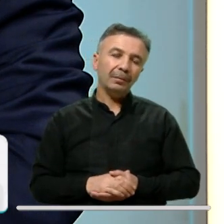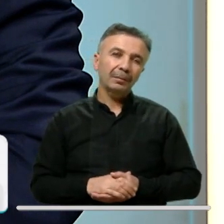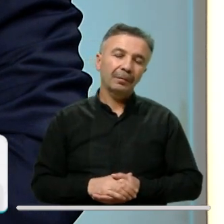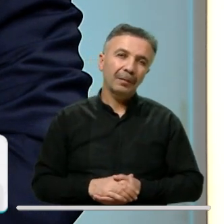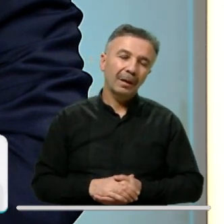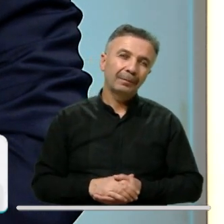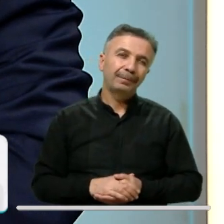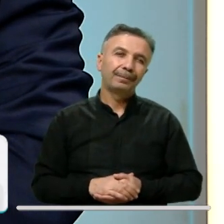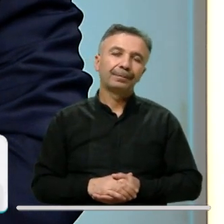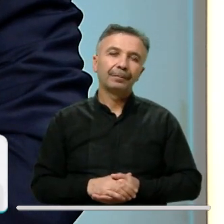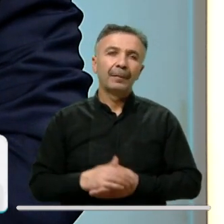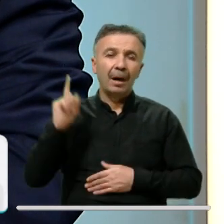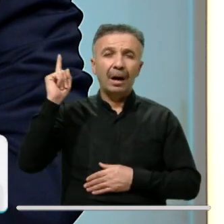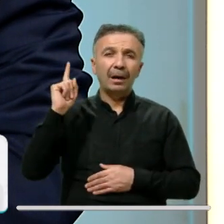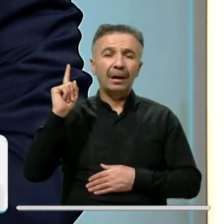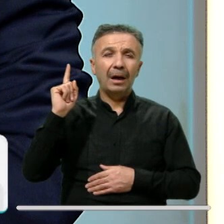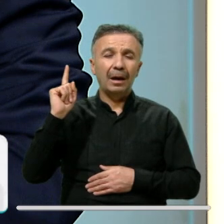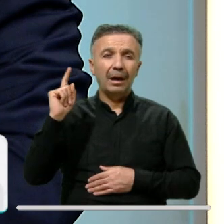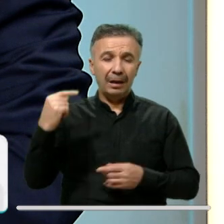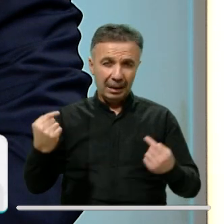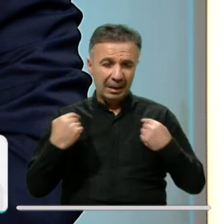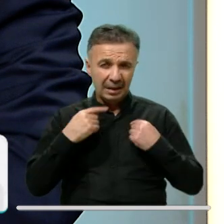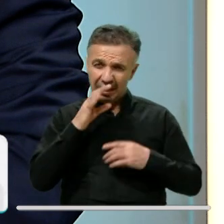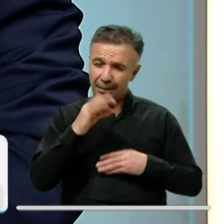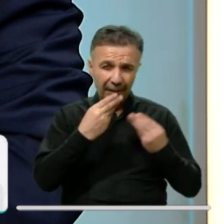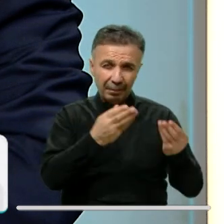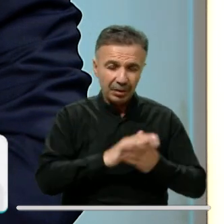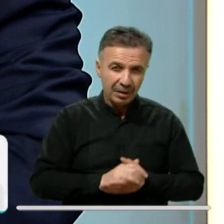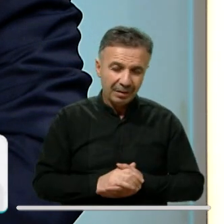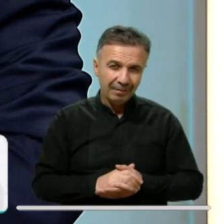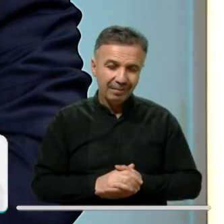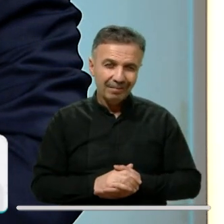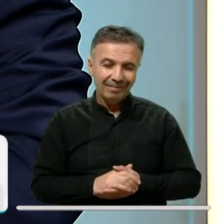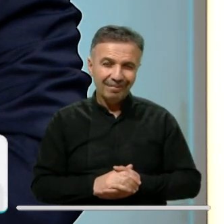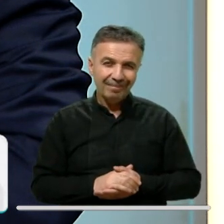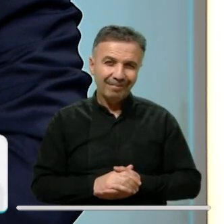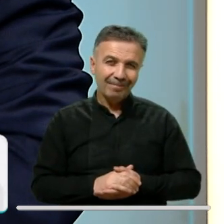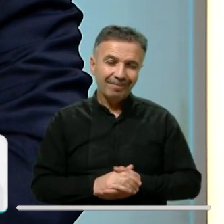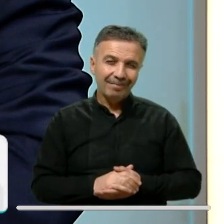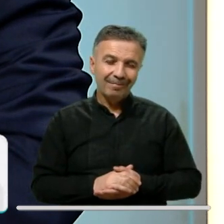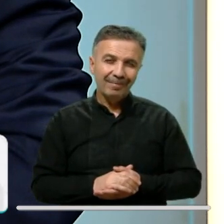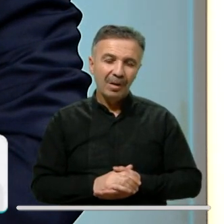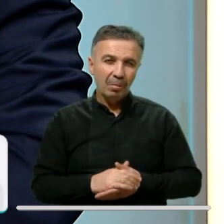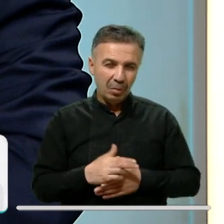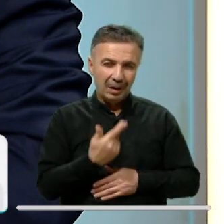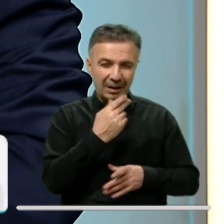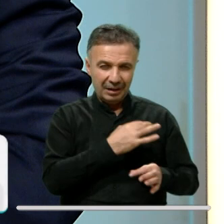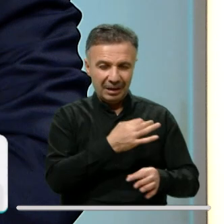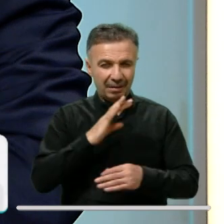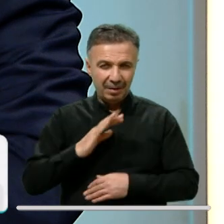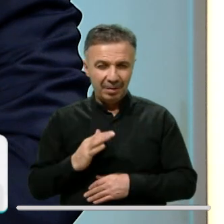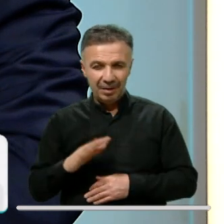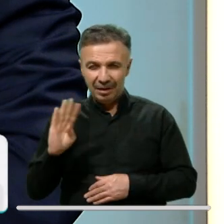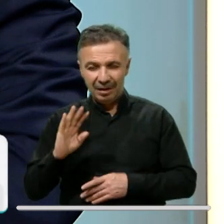ilel ard. Allah yetkisini kime vermiştir? Bunlara mı vermiştir? Yani bu yedilere mi vermiş, kırklara mı